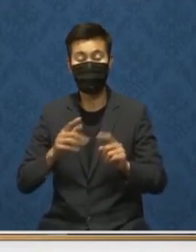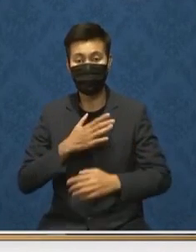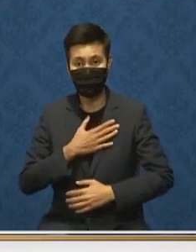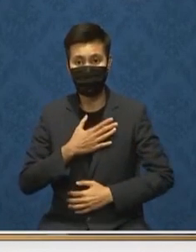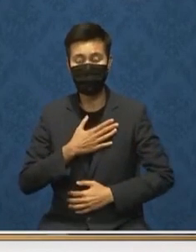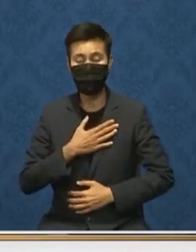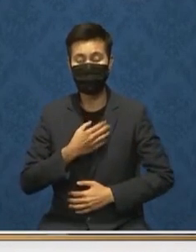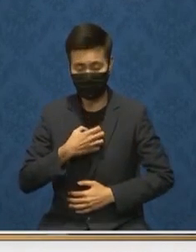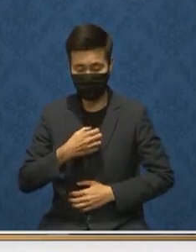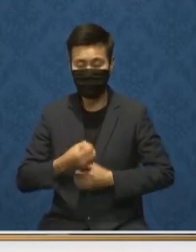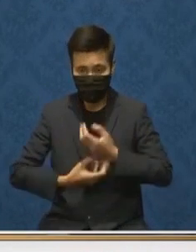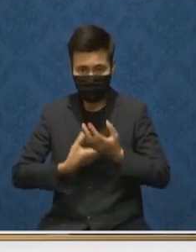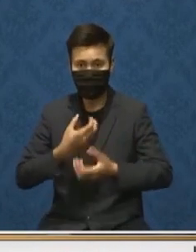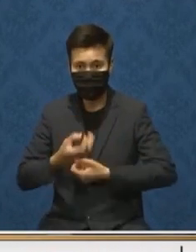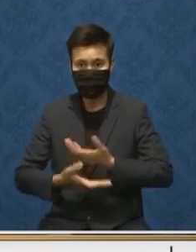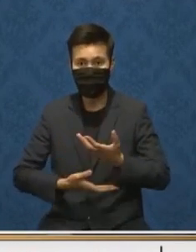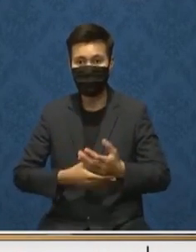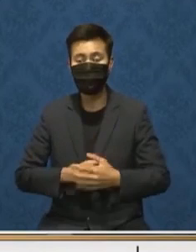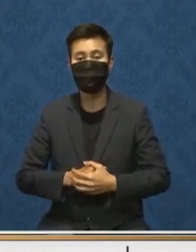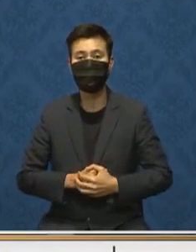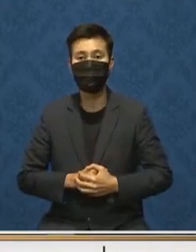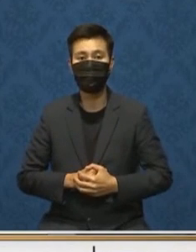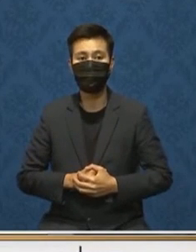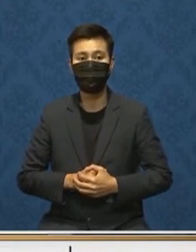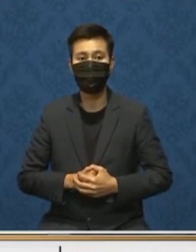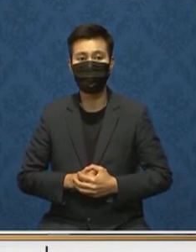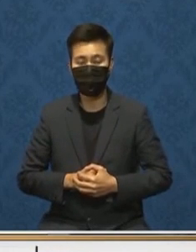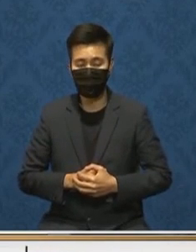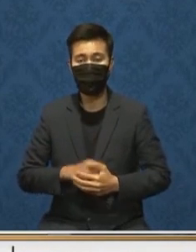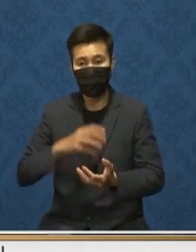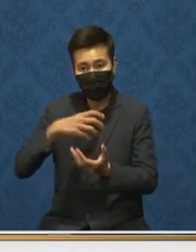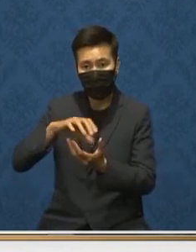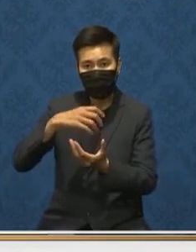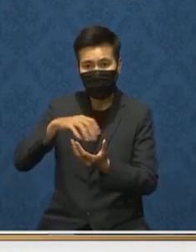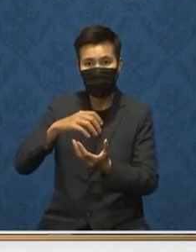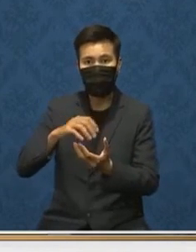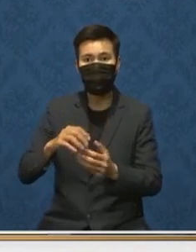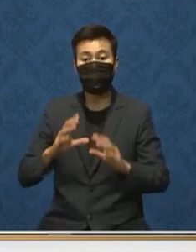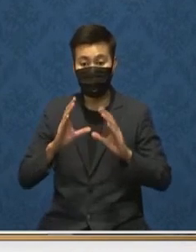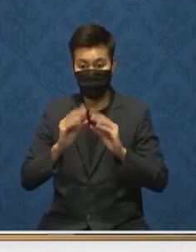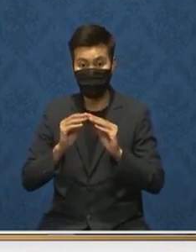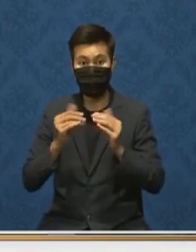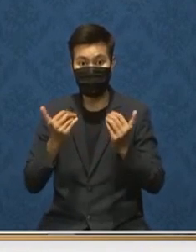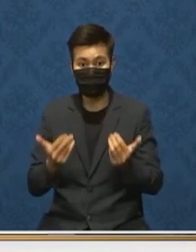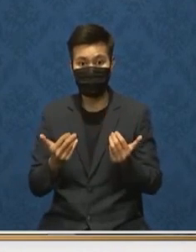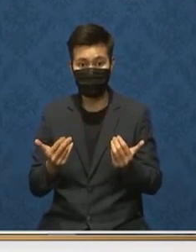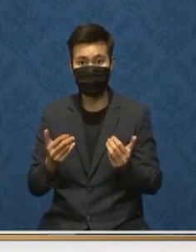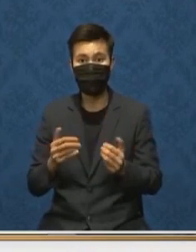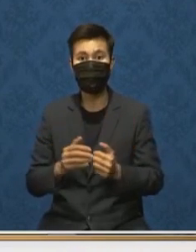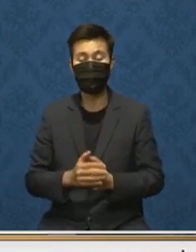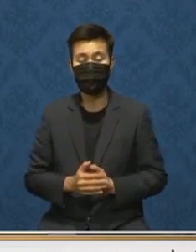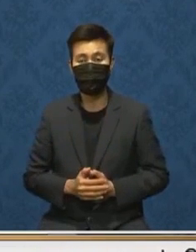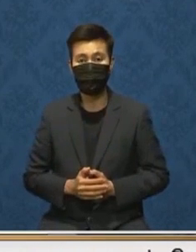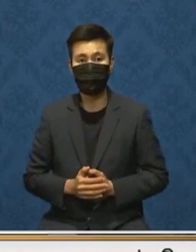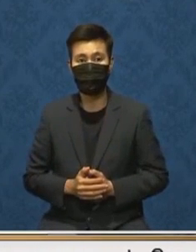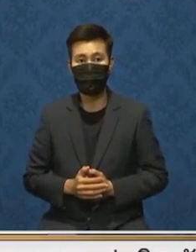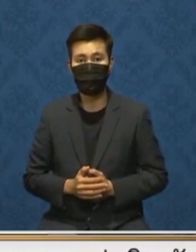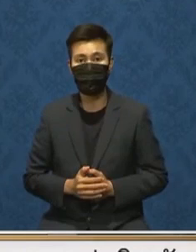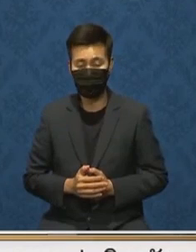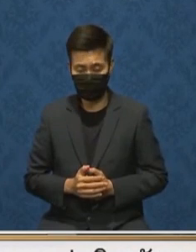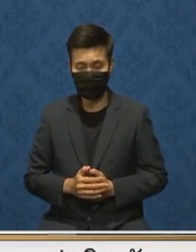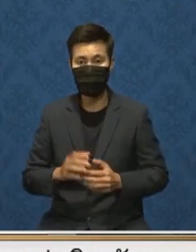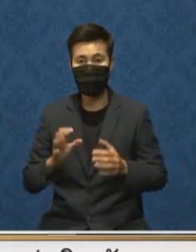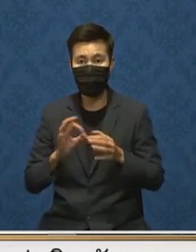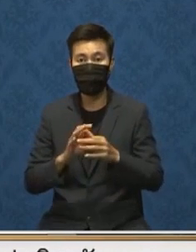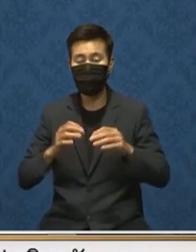คิดเห็นที่อยากจะแสดงต่อที่ประชุมนี้เพื่อประกอบการตัดสินใจวินิจ